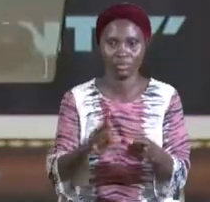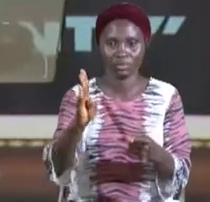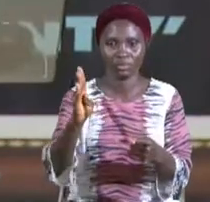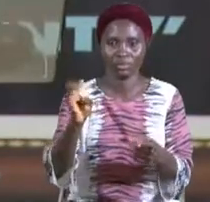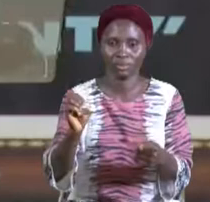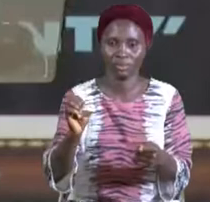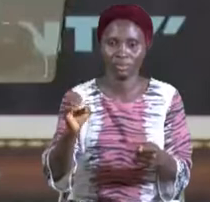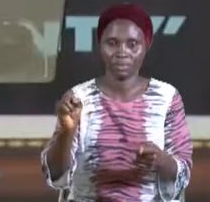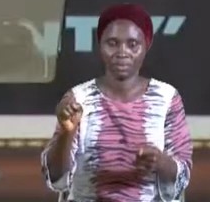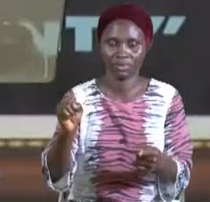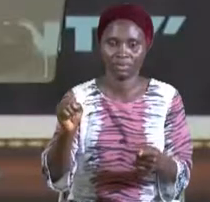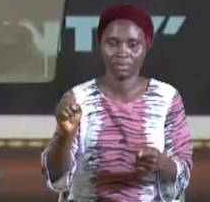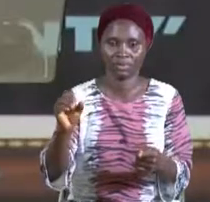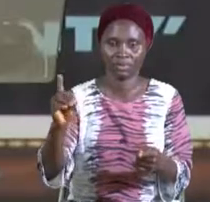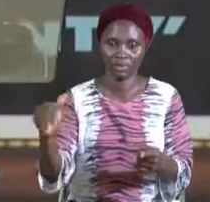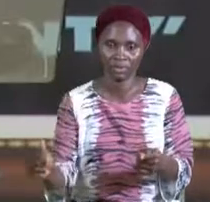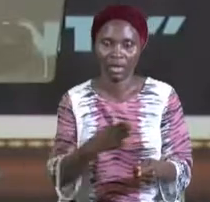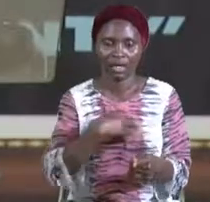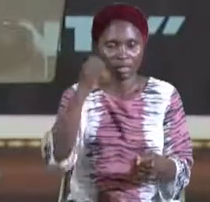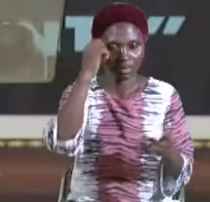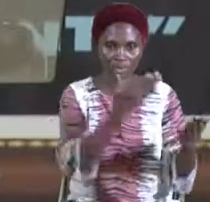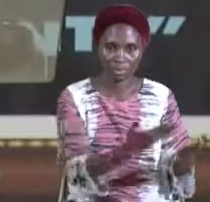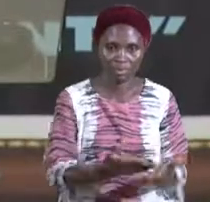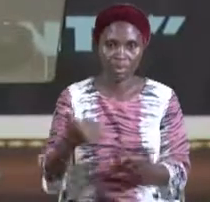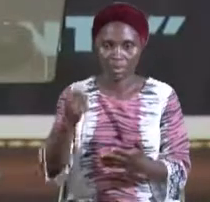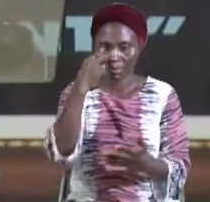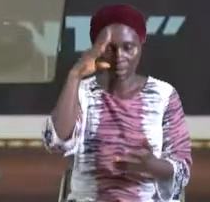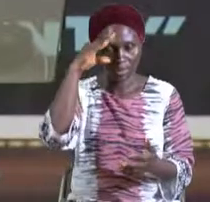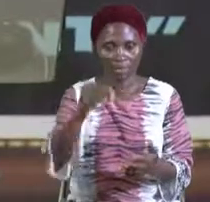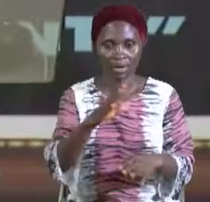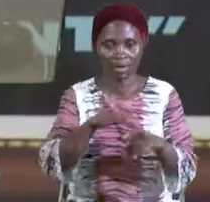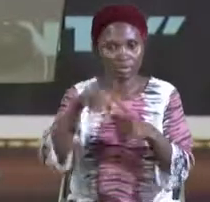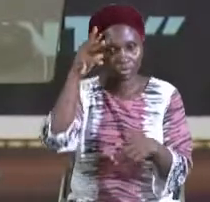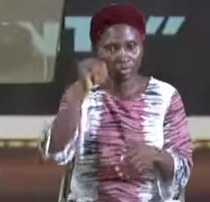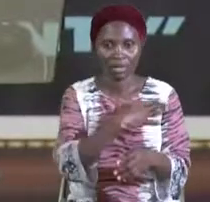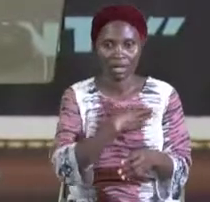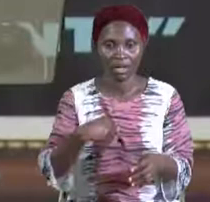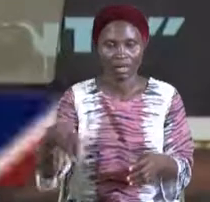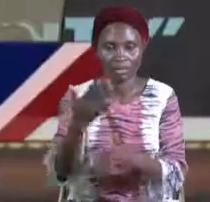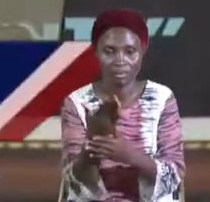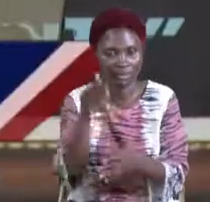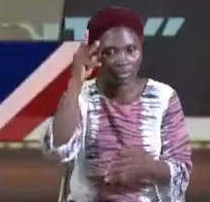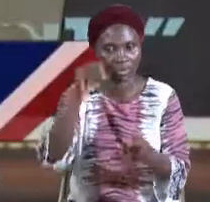on amena vers Jésus un aveugle qu'on le pria de toucher.